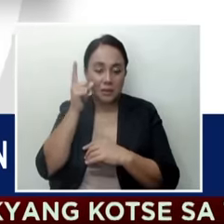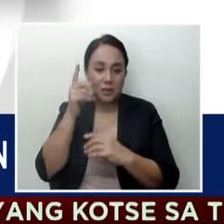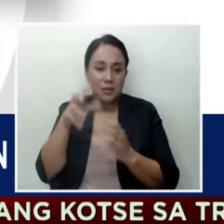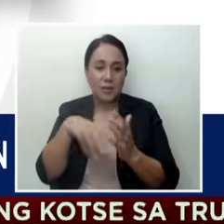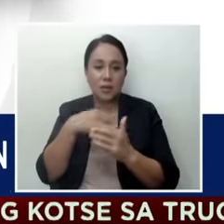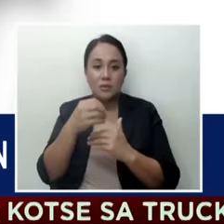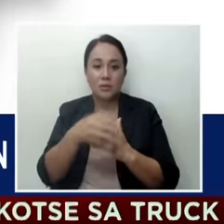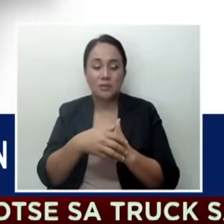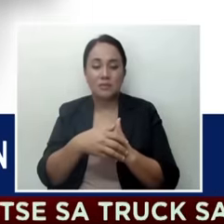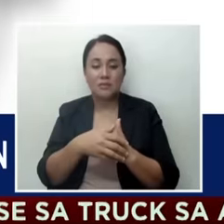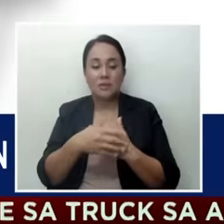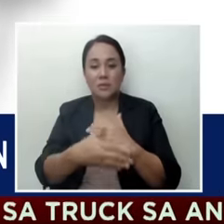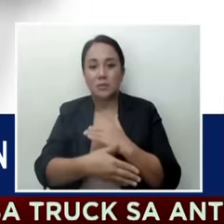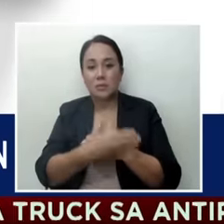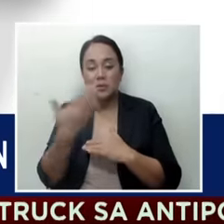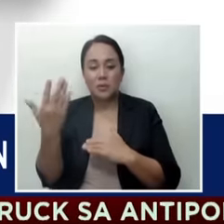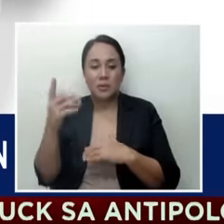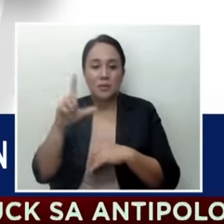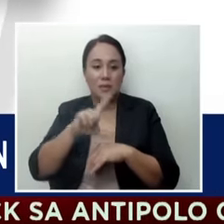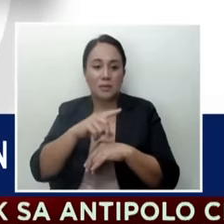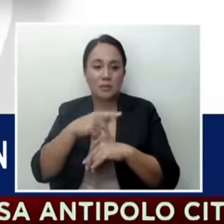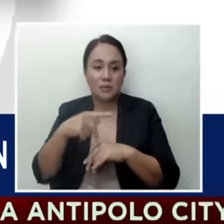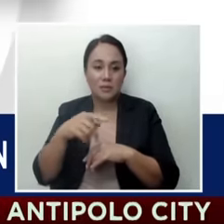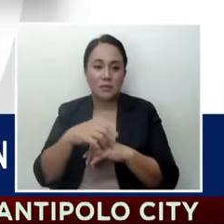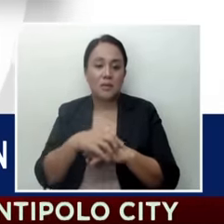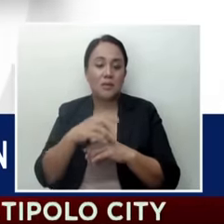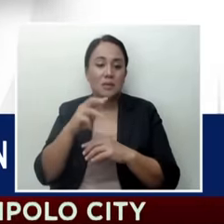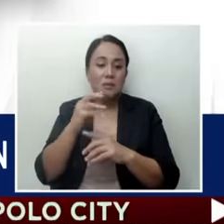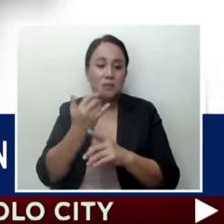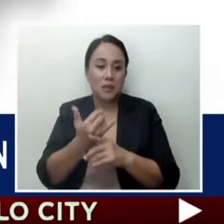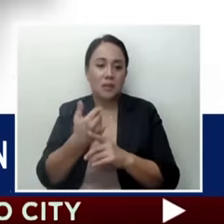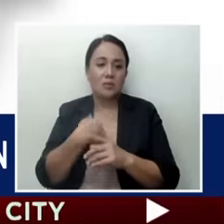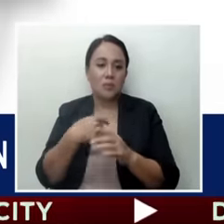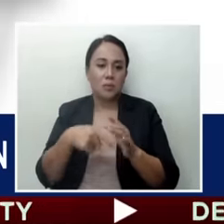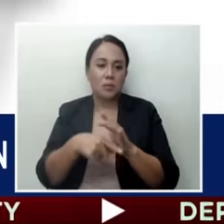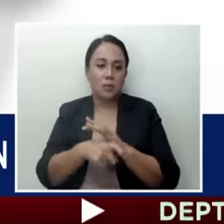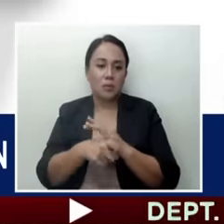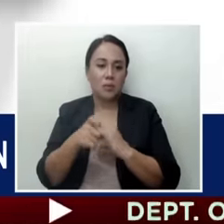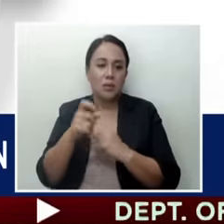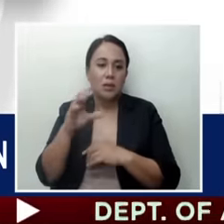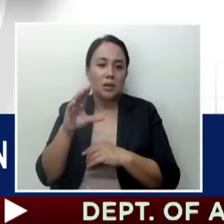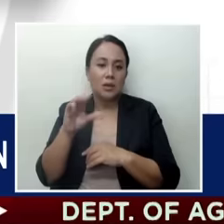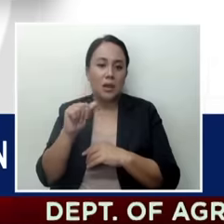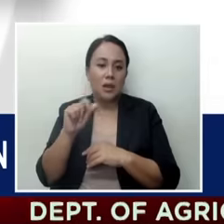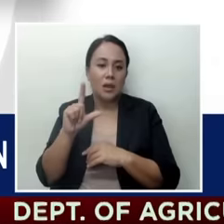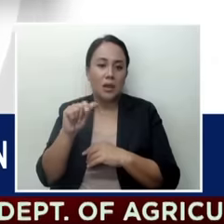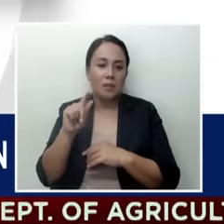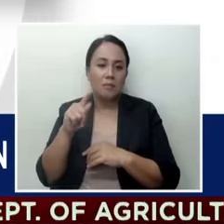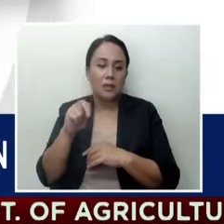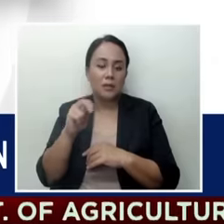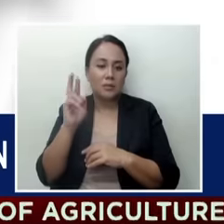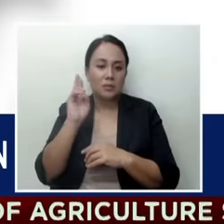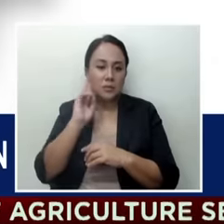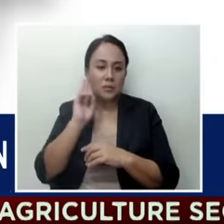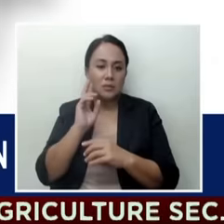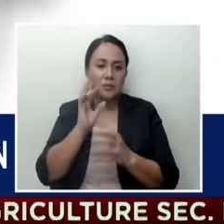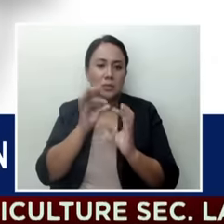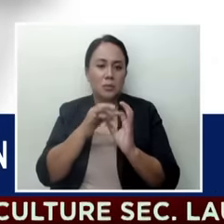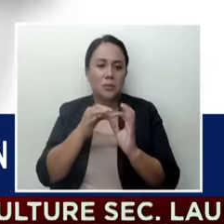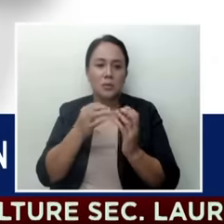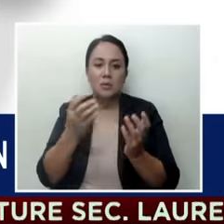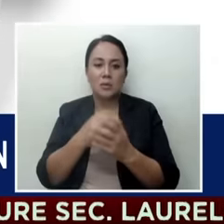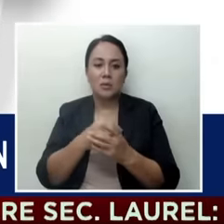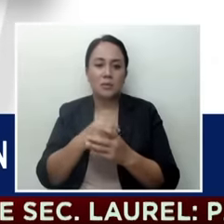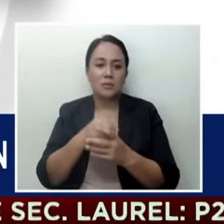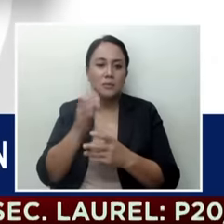kanyang subdivision sa Las Piñas City. Nitong Mayo naman, binaril sa Calapan City, Oriental Mindoro ang radio commentator na si